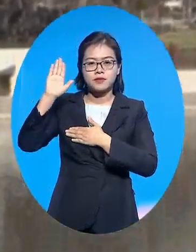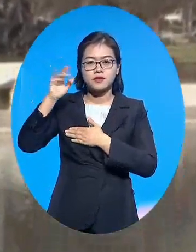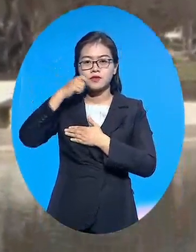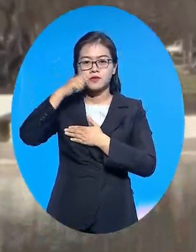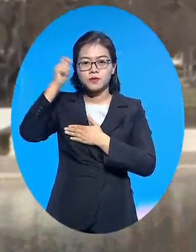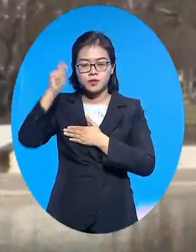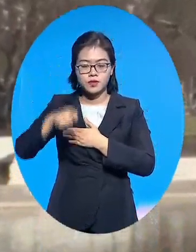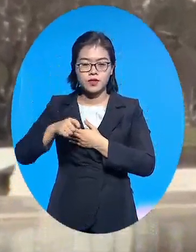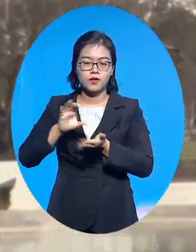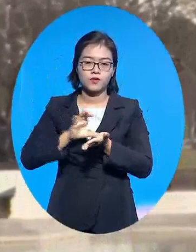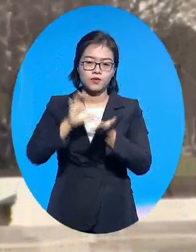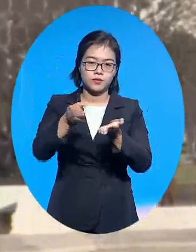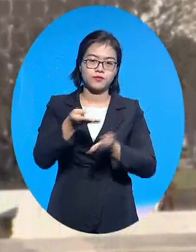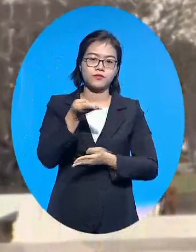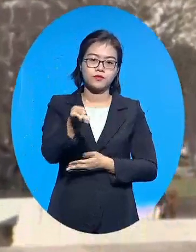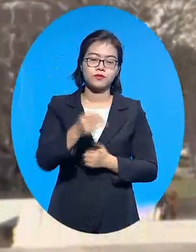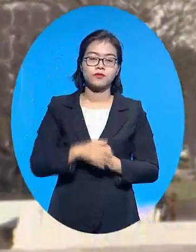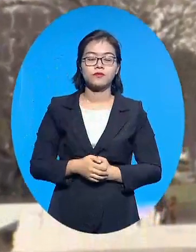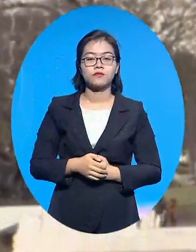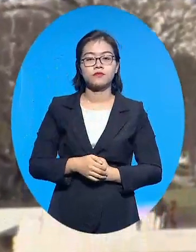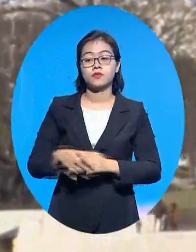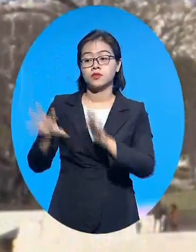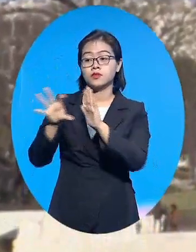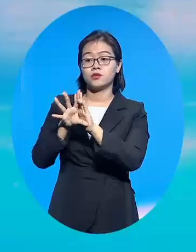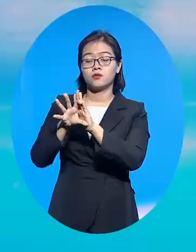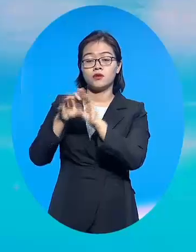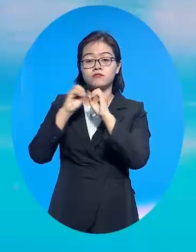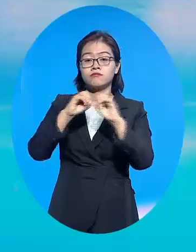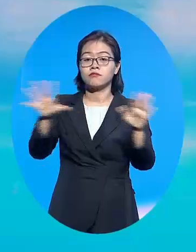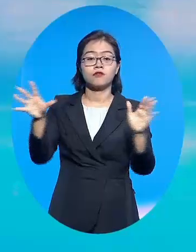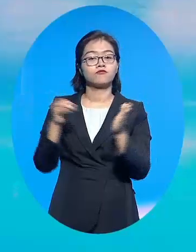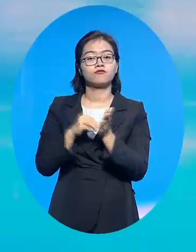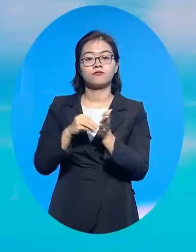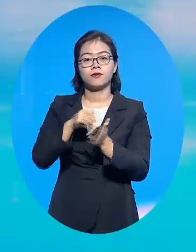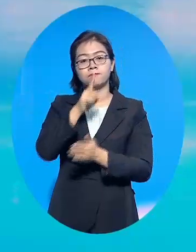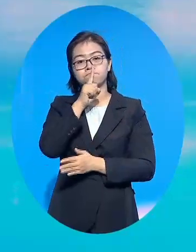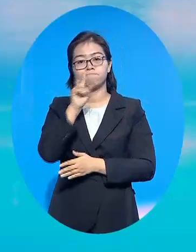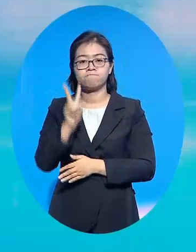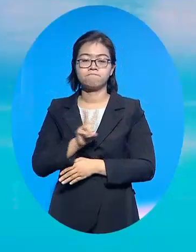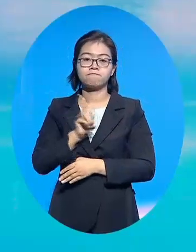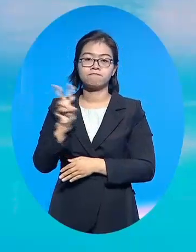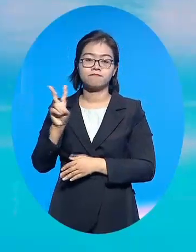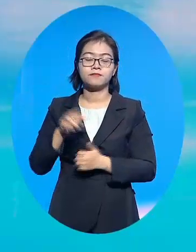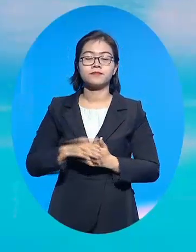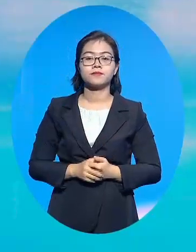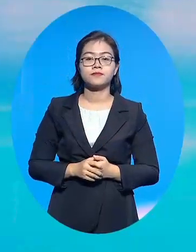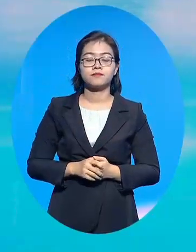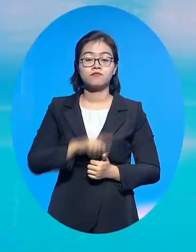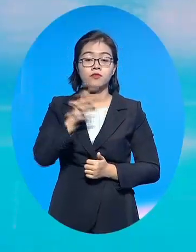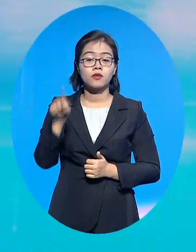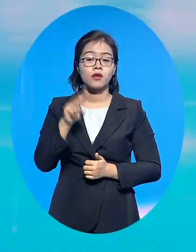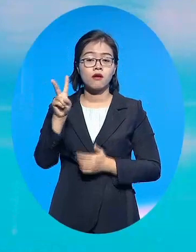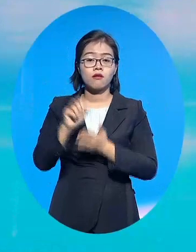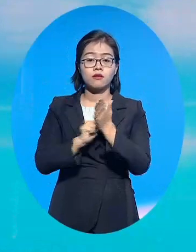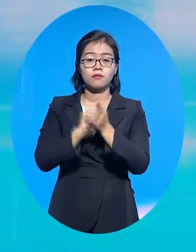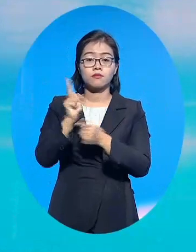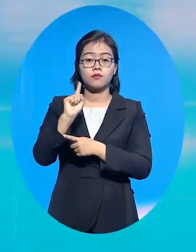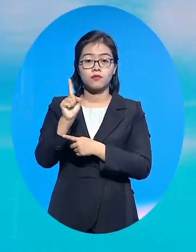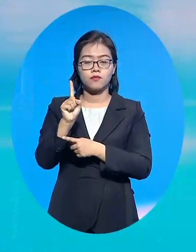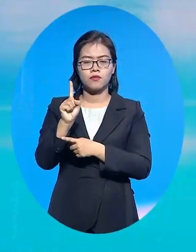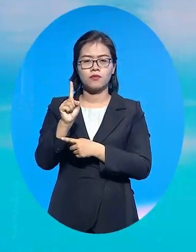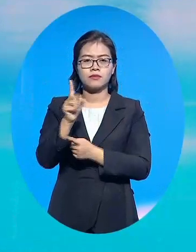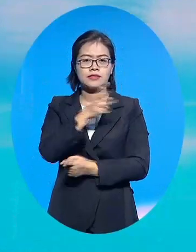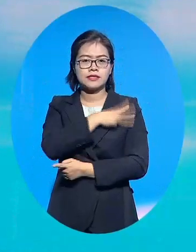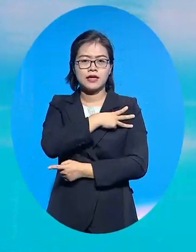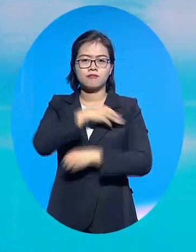phía Triều Tiên hiện chưa đưa ra bình luận về vụ việc ngày 2 tháng 11 Nga đã thất bại trong việc yêu cầu Hội đồng Bảo an